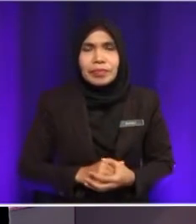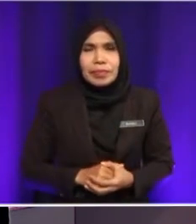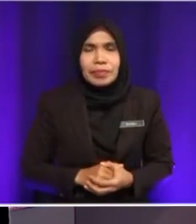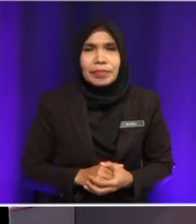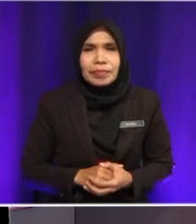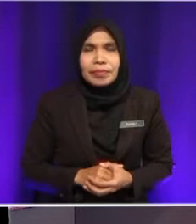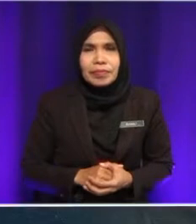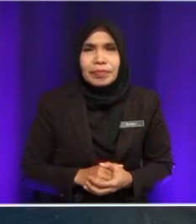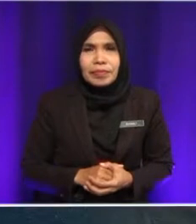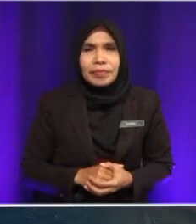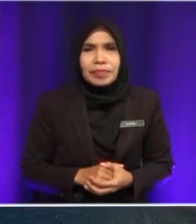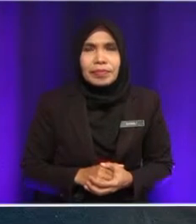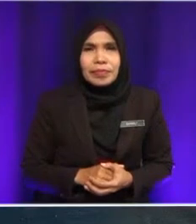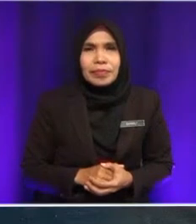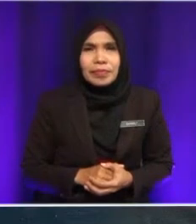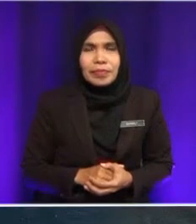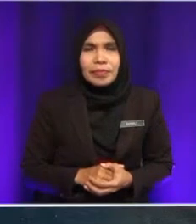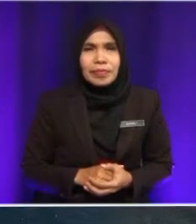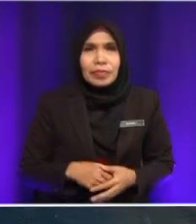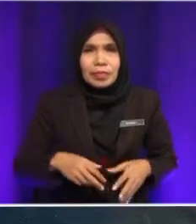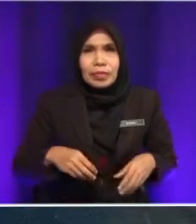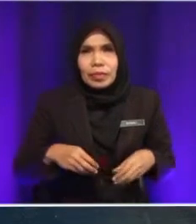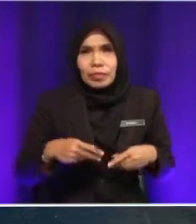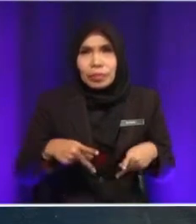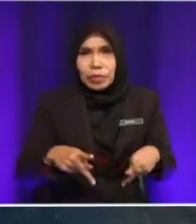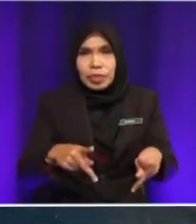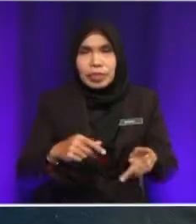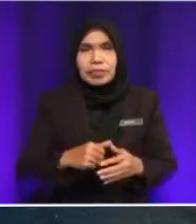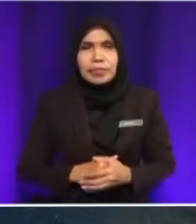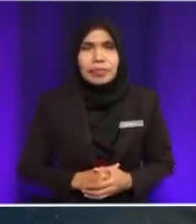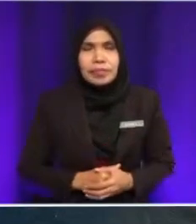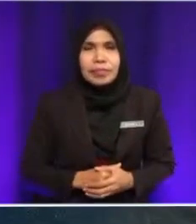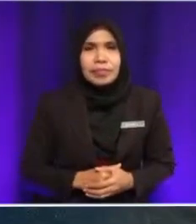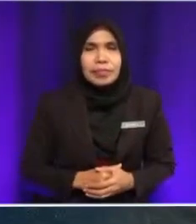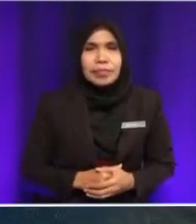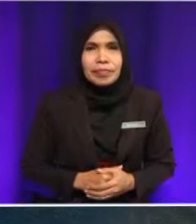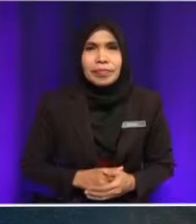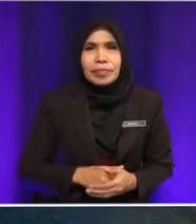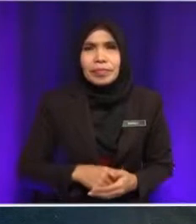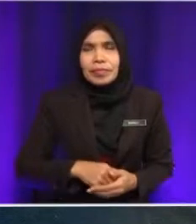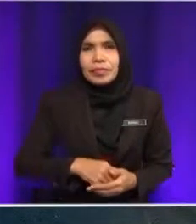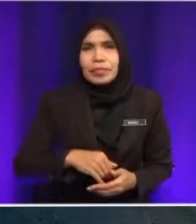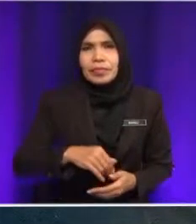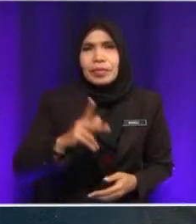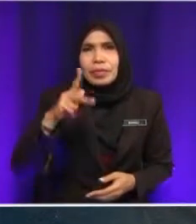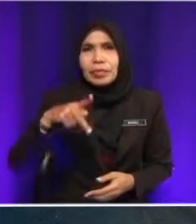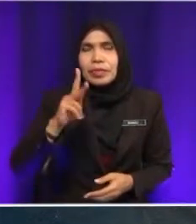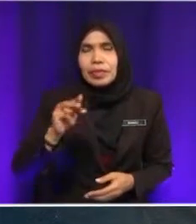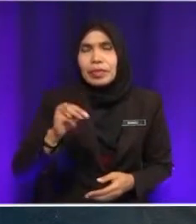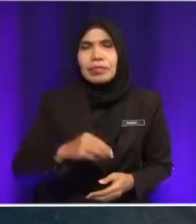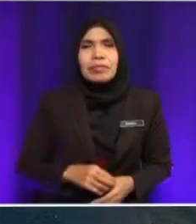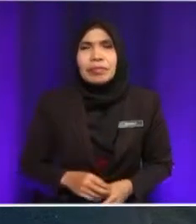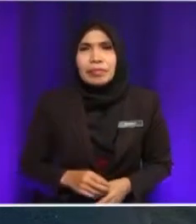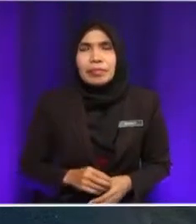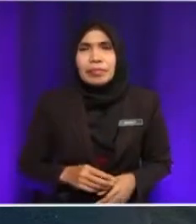yang berlaku dan sistem Pembina instrumen itu ialah eh VPN akan menetapkan komet jadwal spesialisasi ujian dan